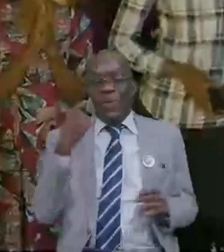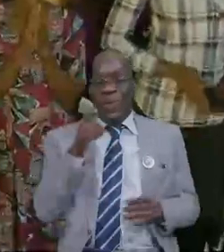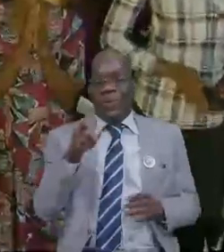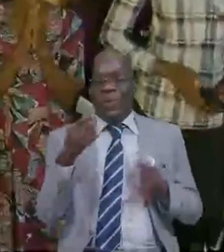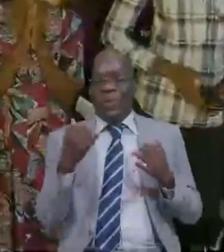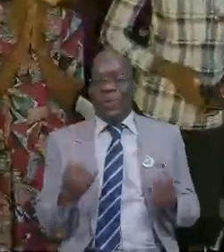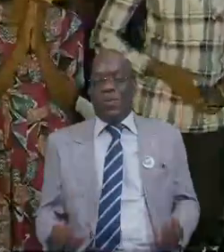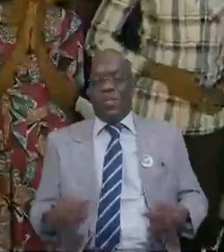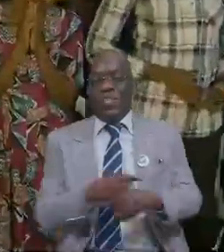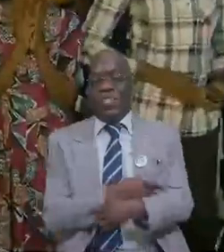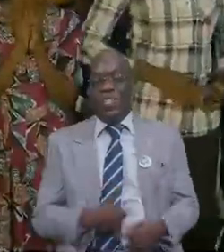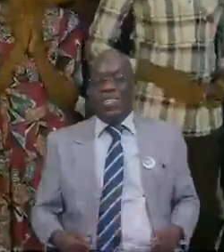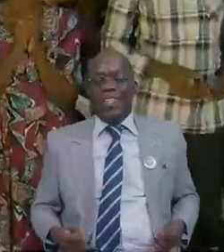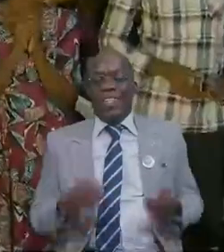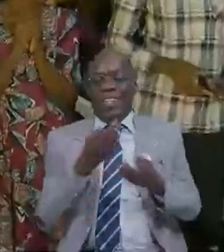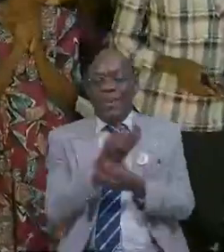Libération pour toi aujourd'hui.